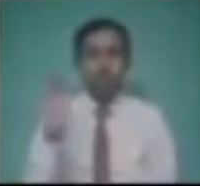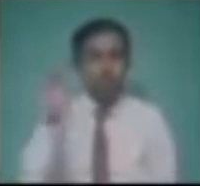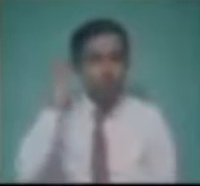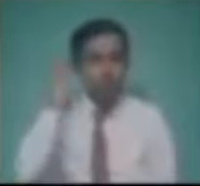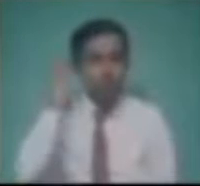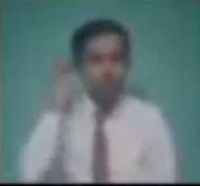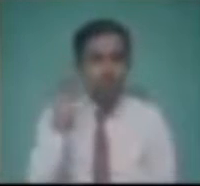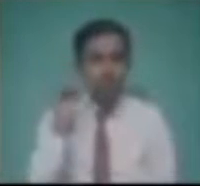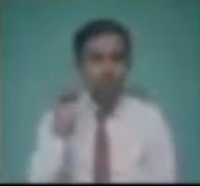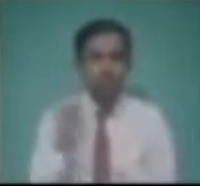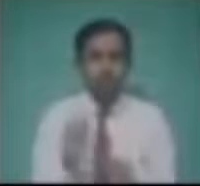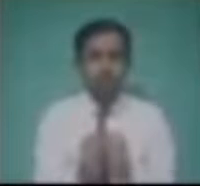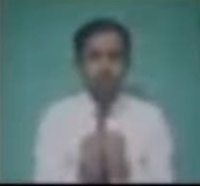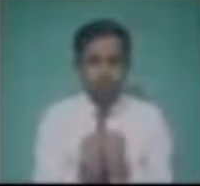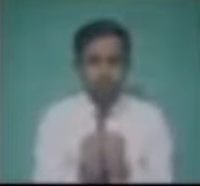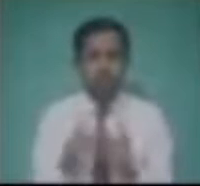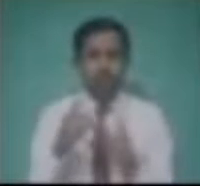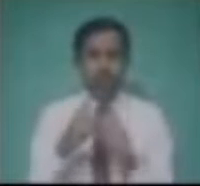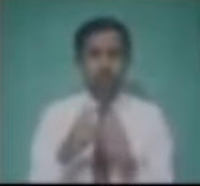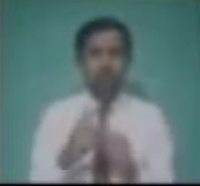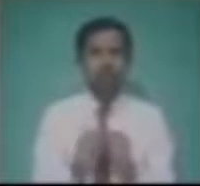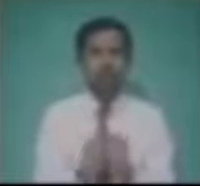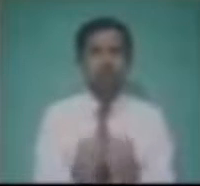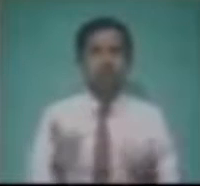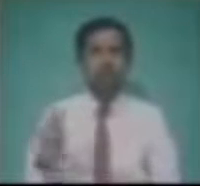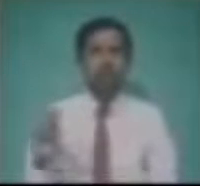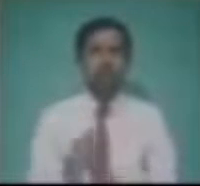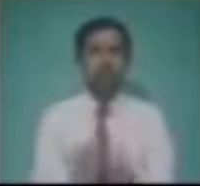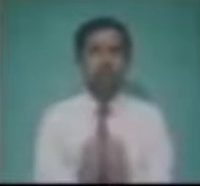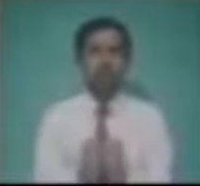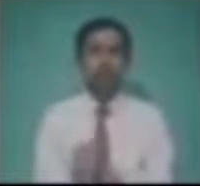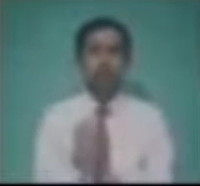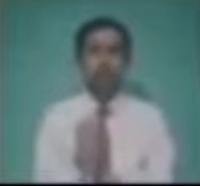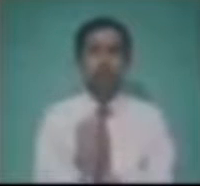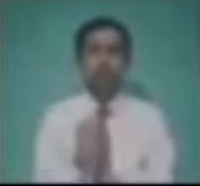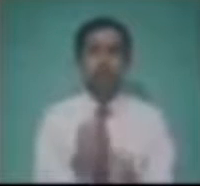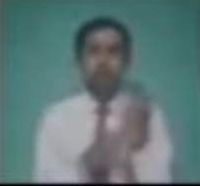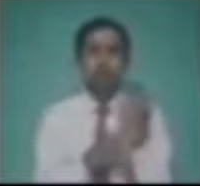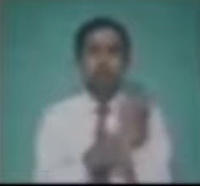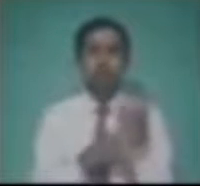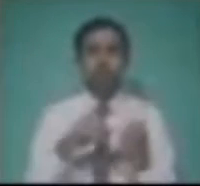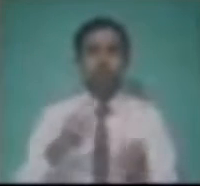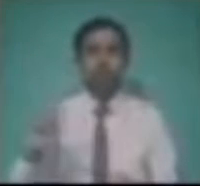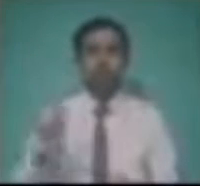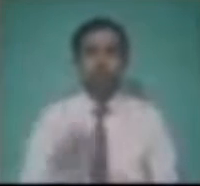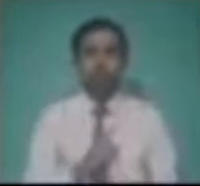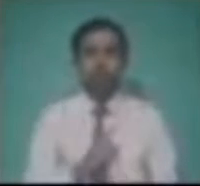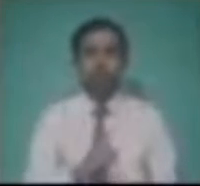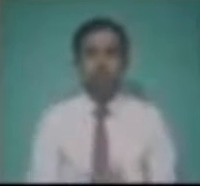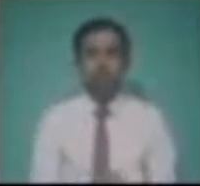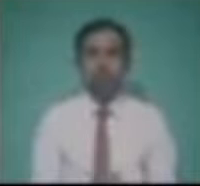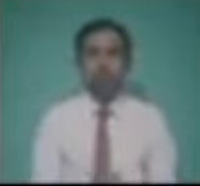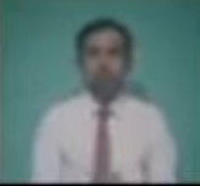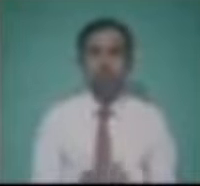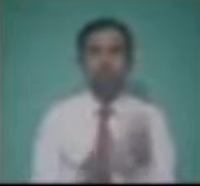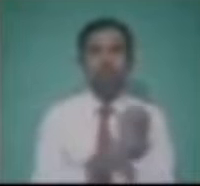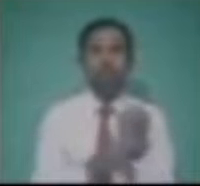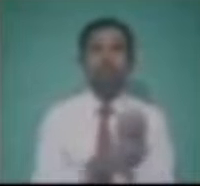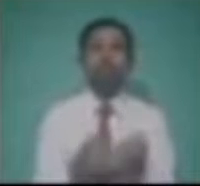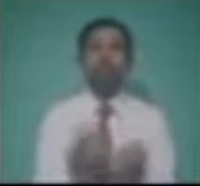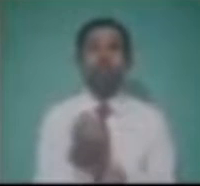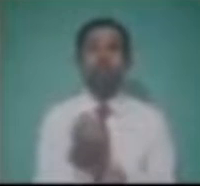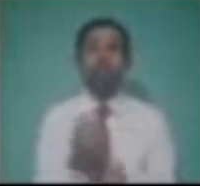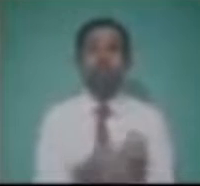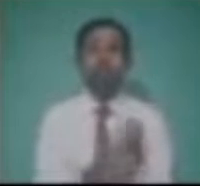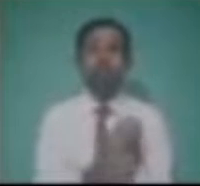ඔබතුමා වර්කින් ඩිරෙක්ටර් කෙනෙක් වැටුප් නොගෙන වැඩ කරන්න කොහොමද කියලා. නෑ මං දීවනා විතරක් ගන්නවා කිව්වා. දීවනා කීයද කියලා